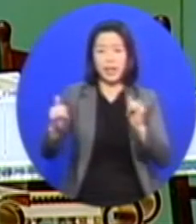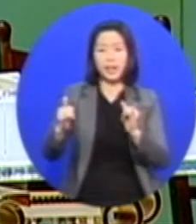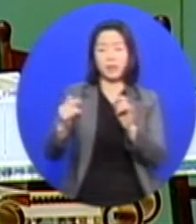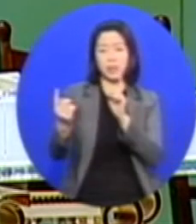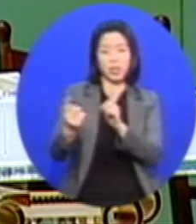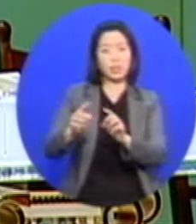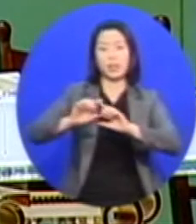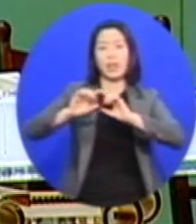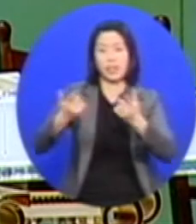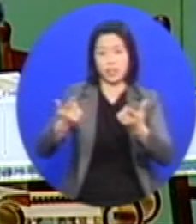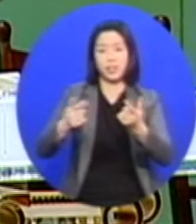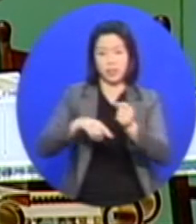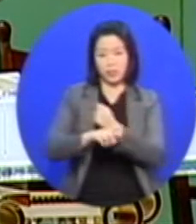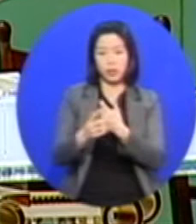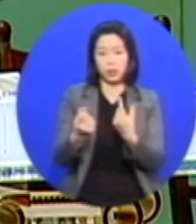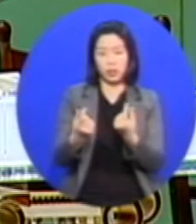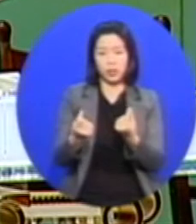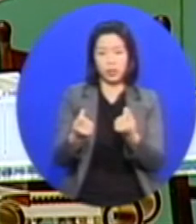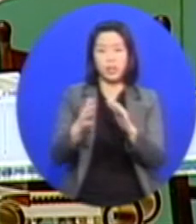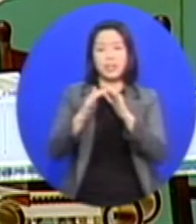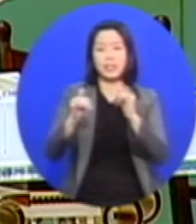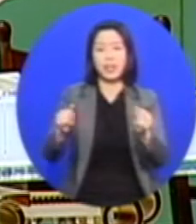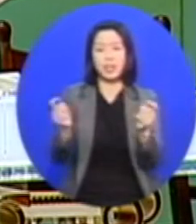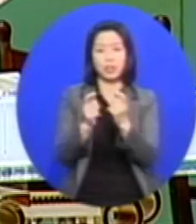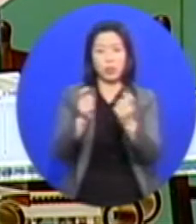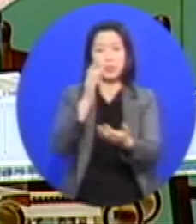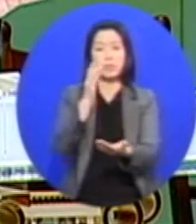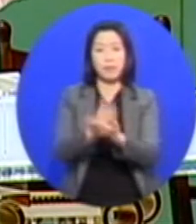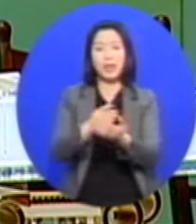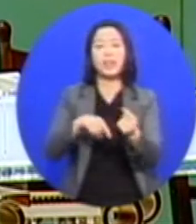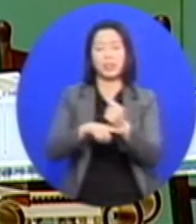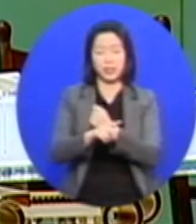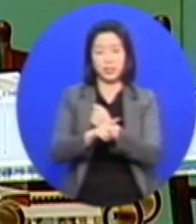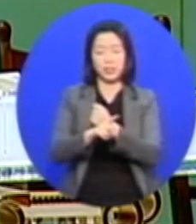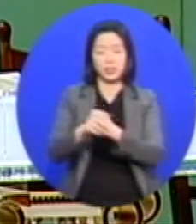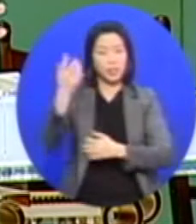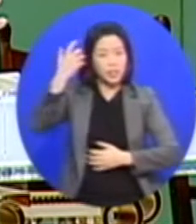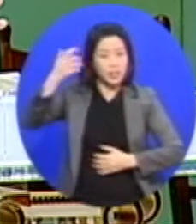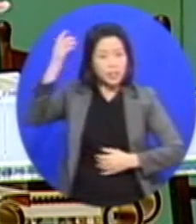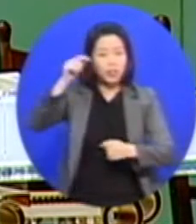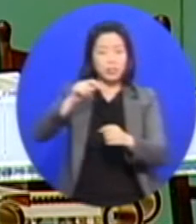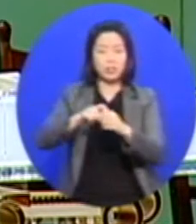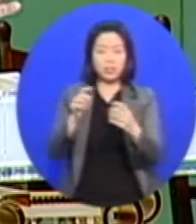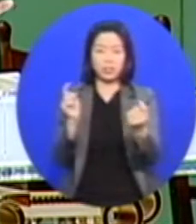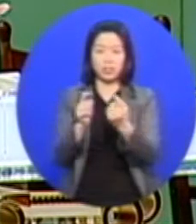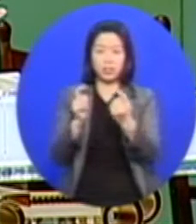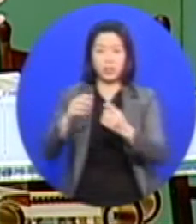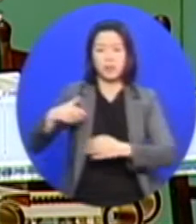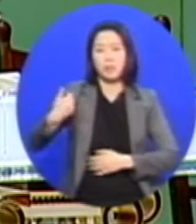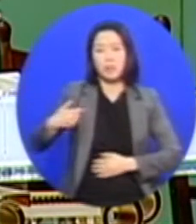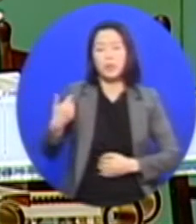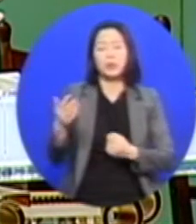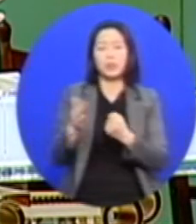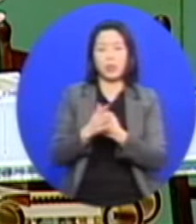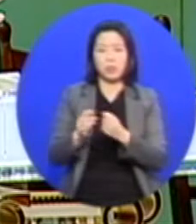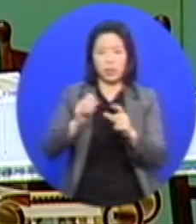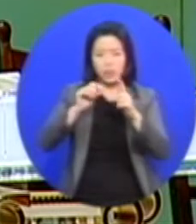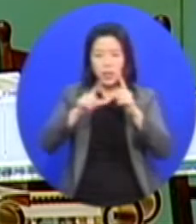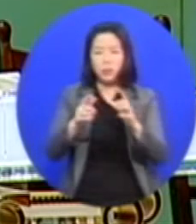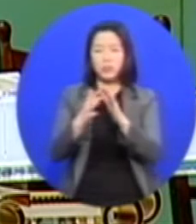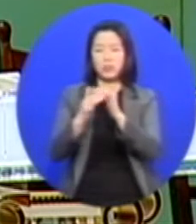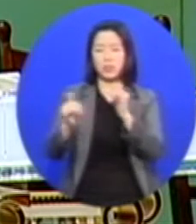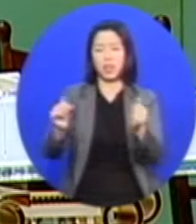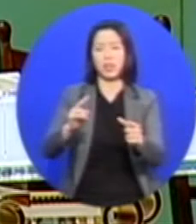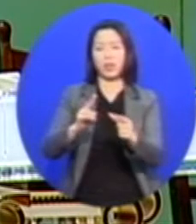겁니다 그렇게 사람과 싸우지 말라는 거예요 영적 전쟁을 모르니까 대부분 사람과 싸워요